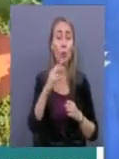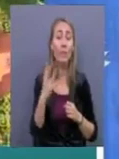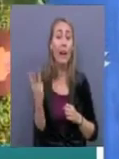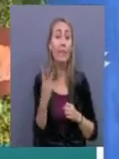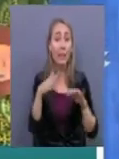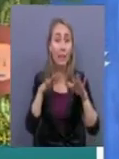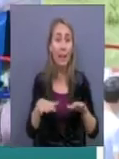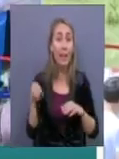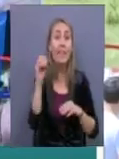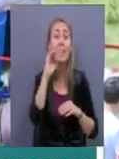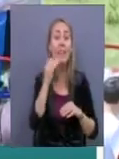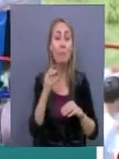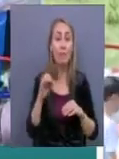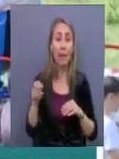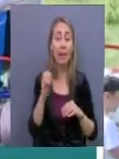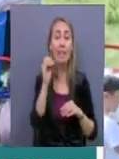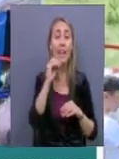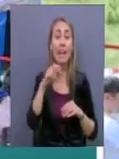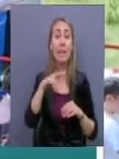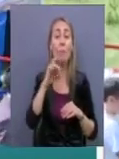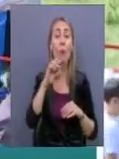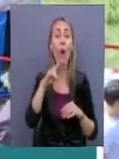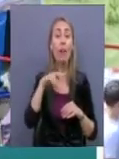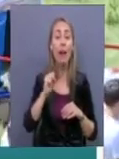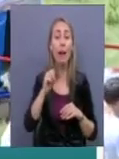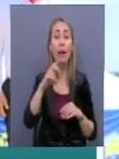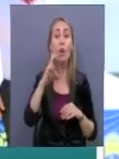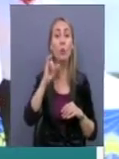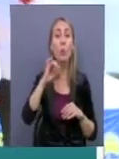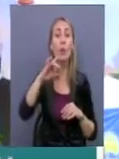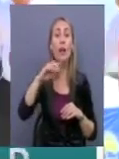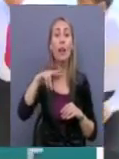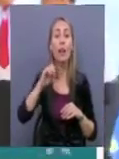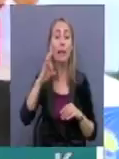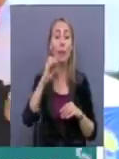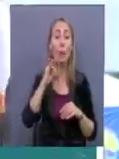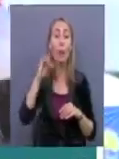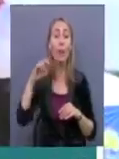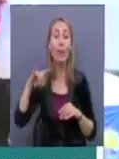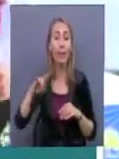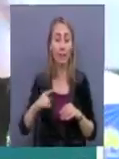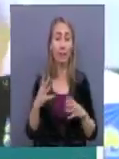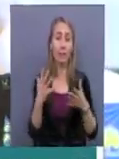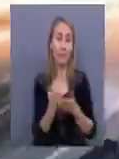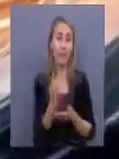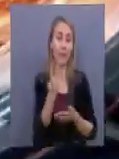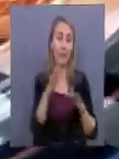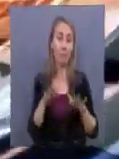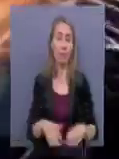Ербол Нұрланұлы еншіледі. Жалпы биылғы ақмола барысы аймағымызда қазақ күресінің қанатын кеңге жайып келе жатқандығын аңғартты.